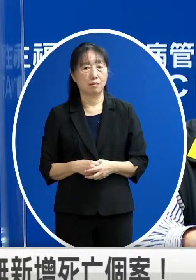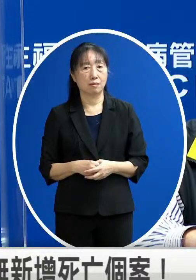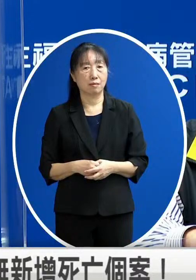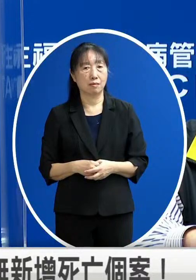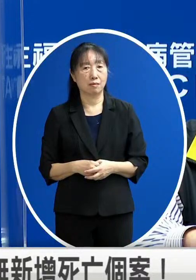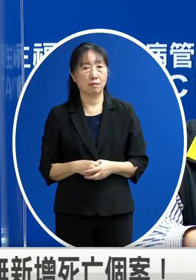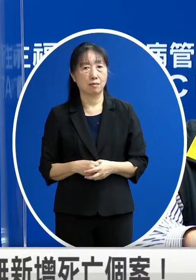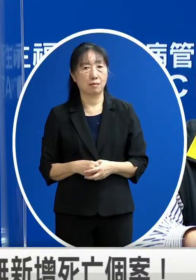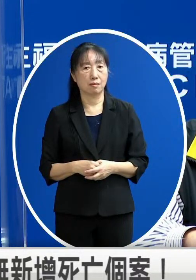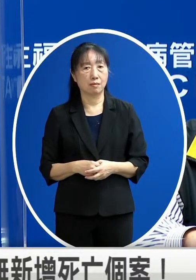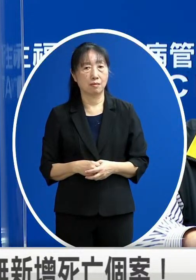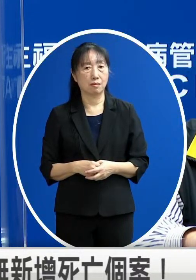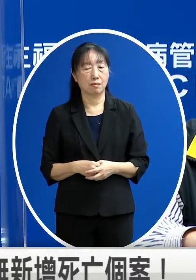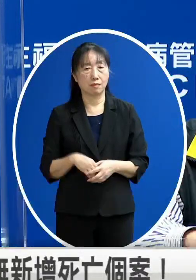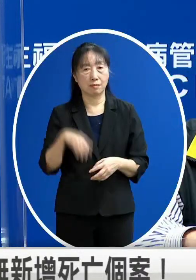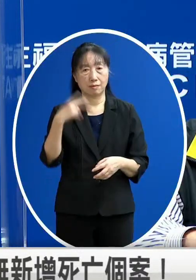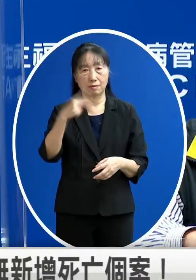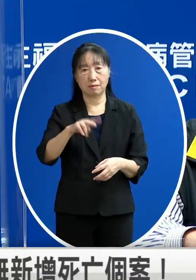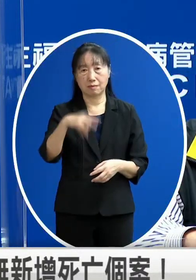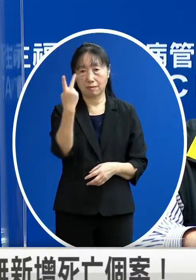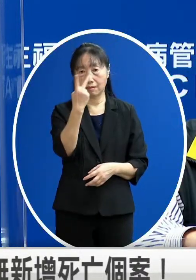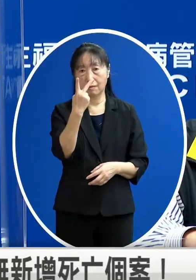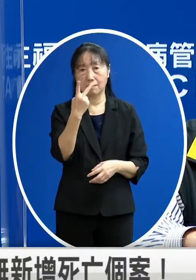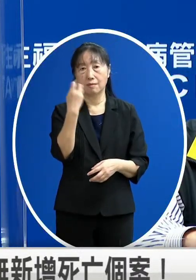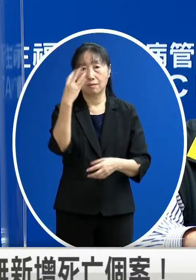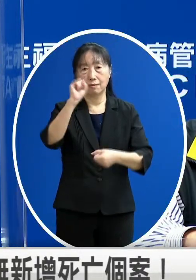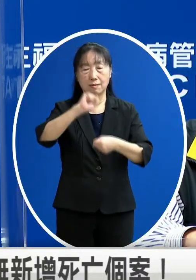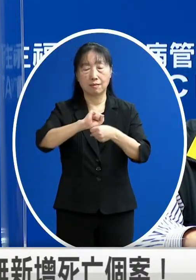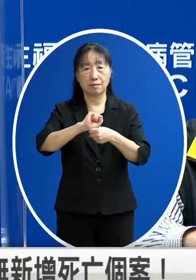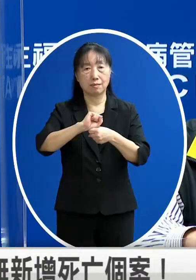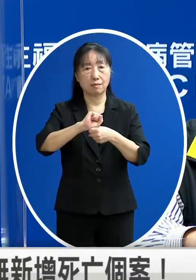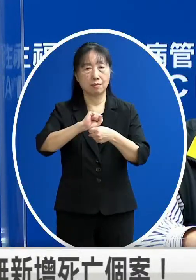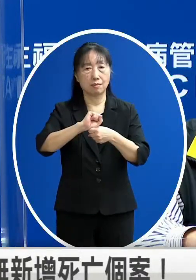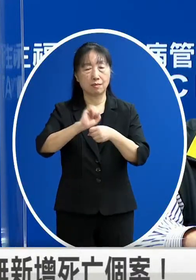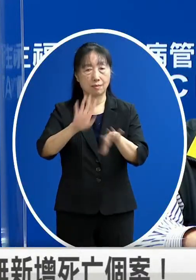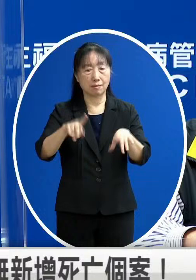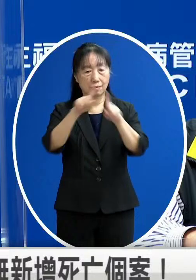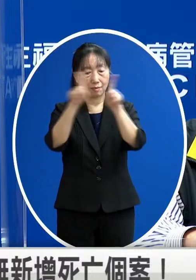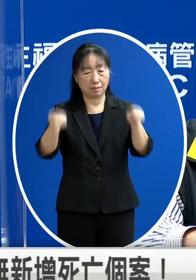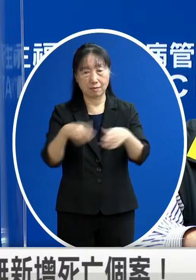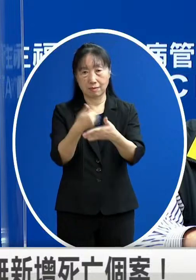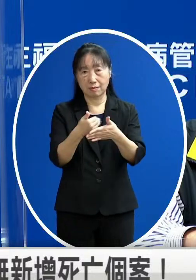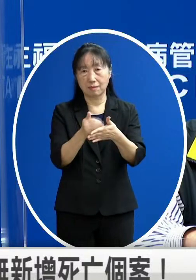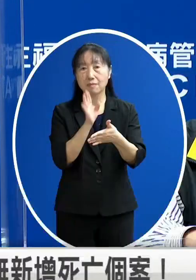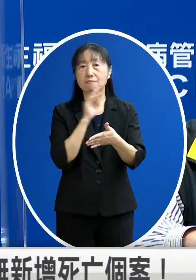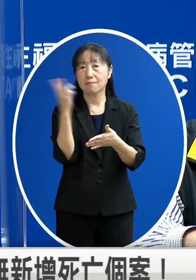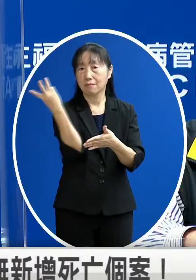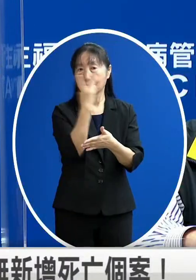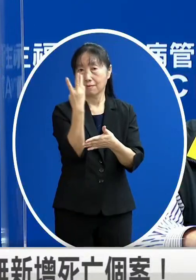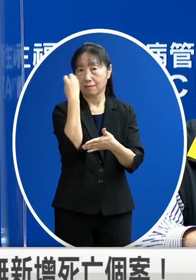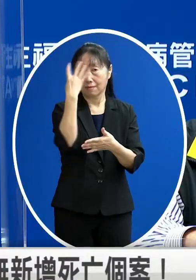那另外有2个新的案例哈，有3个，这边这张图上有3个